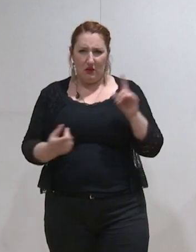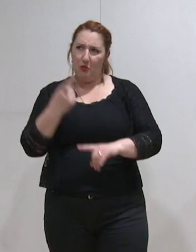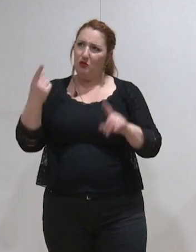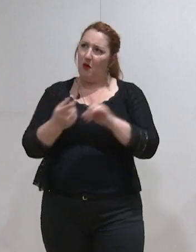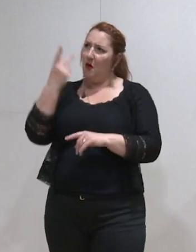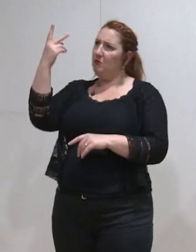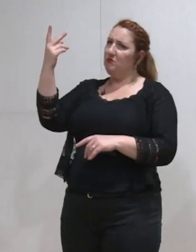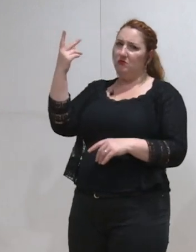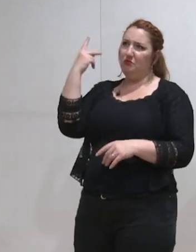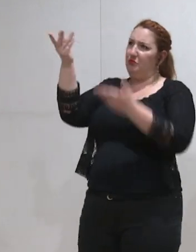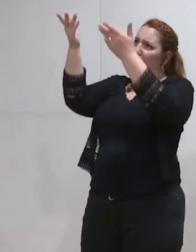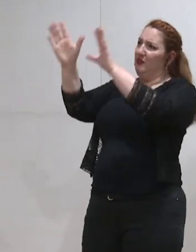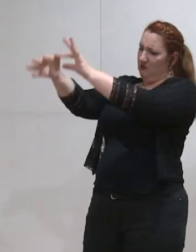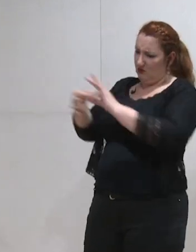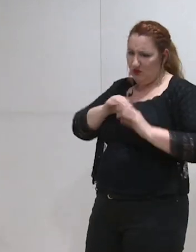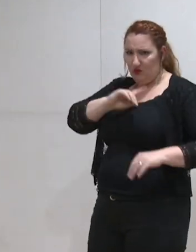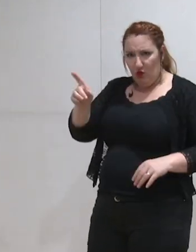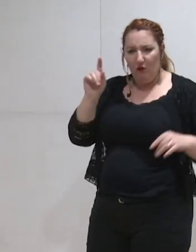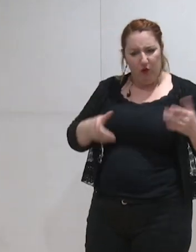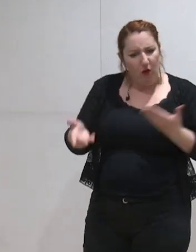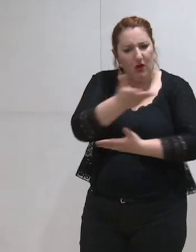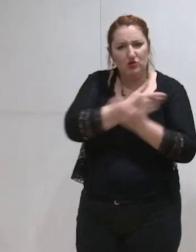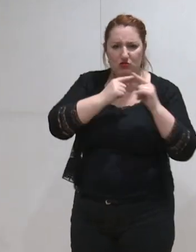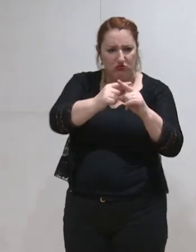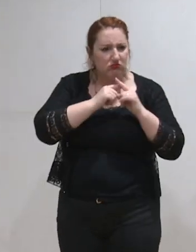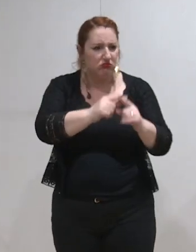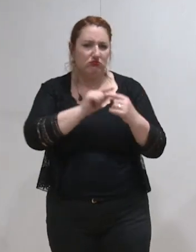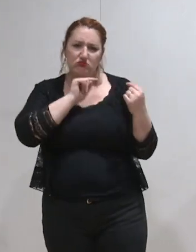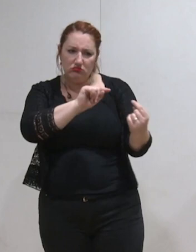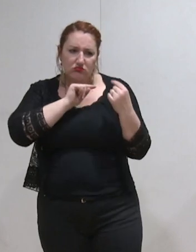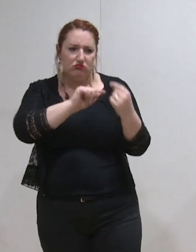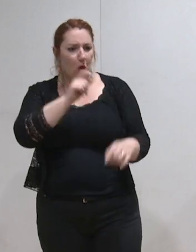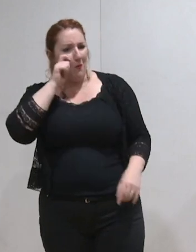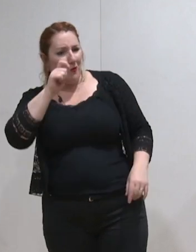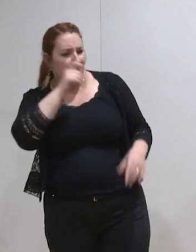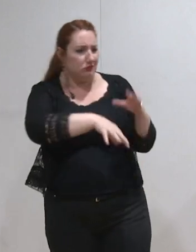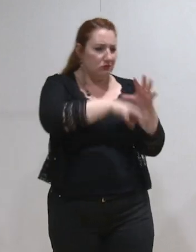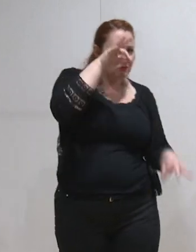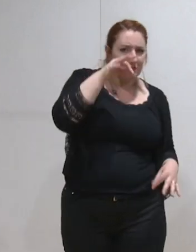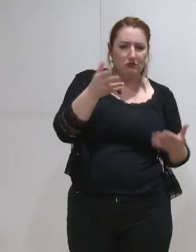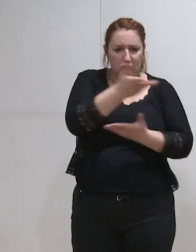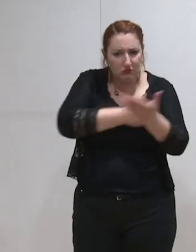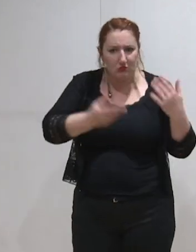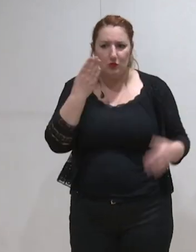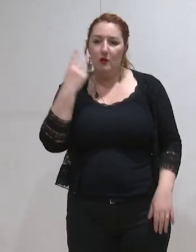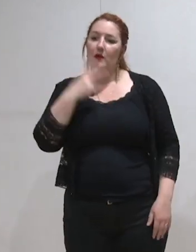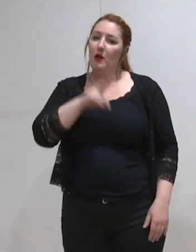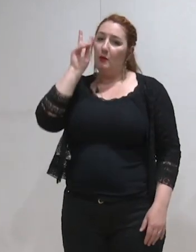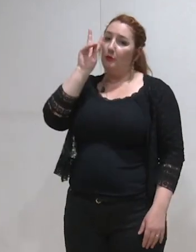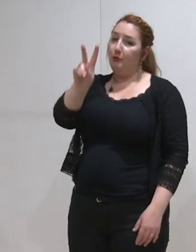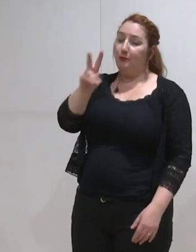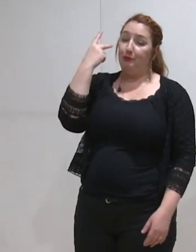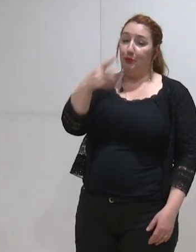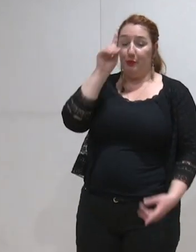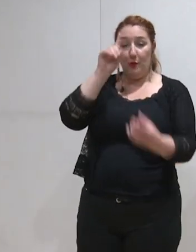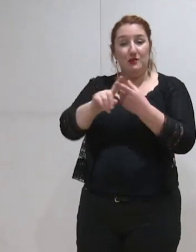il doit permettre un échange constructif entre les élus et les experts même si nous ne connaissons toujours pas vos objectifs vos priorités